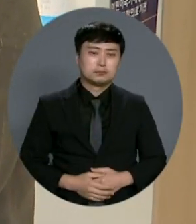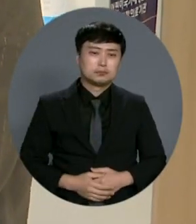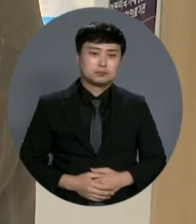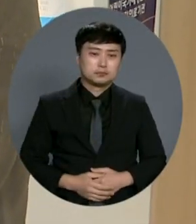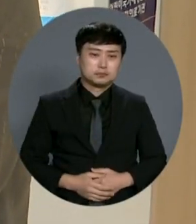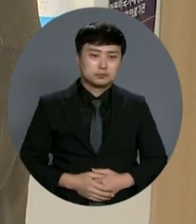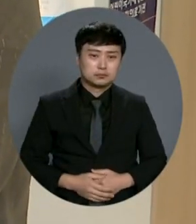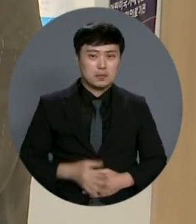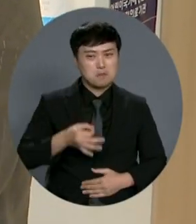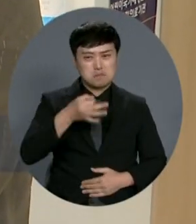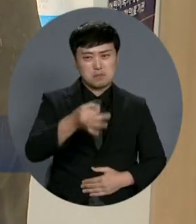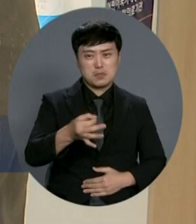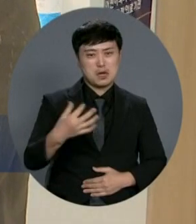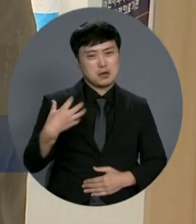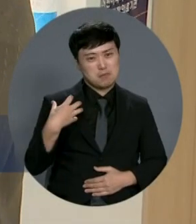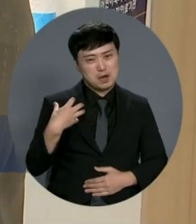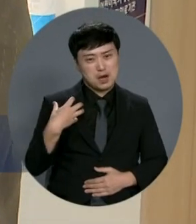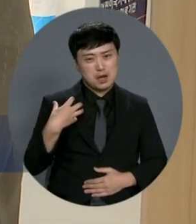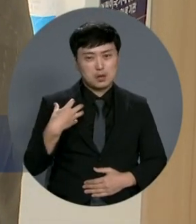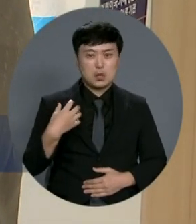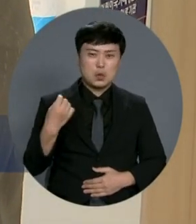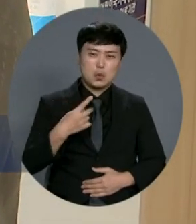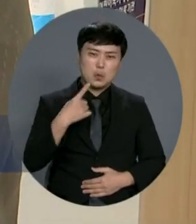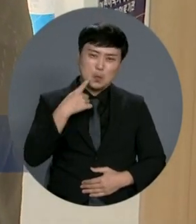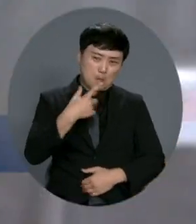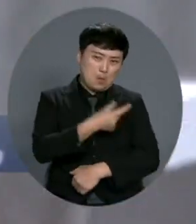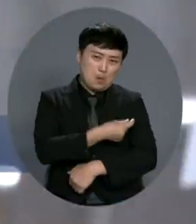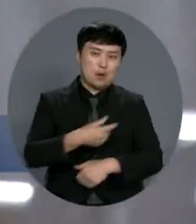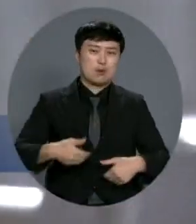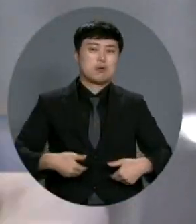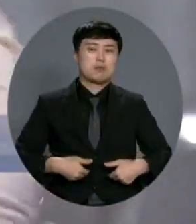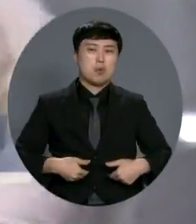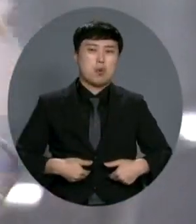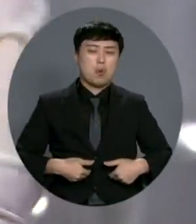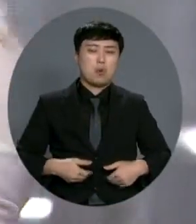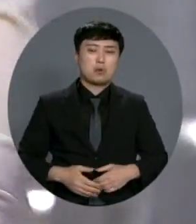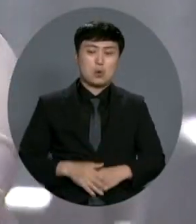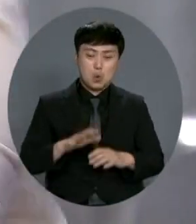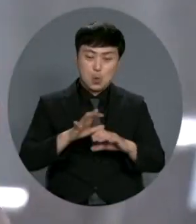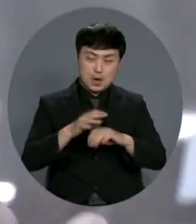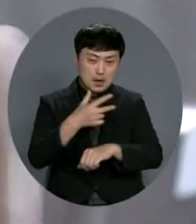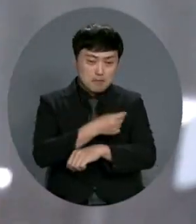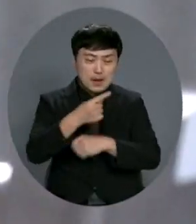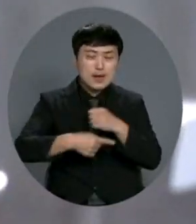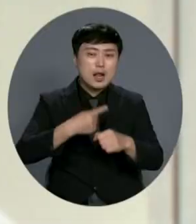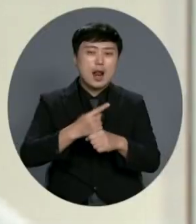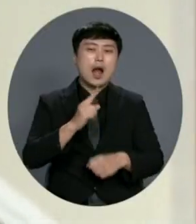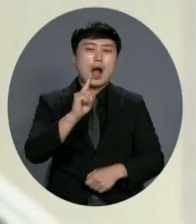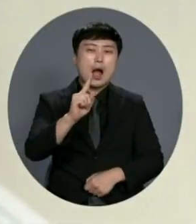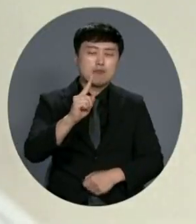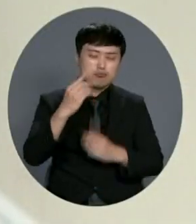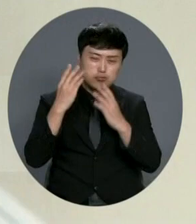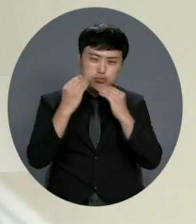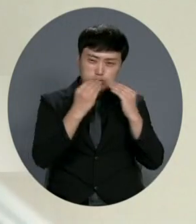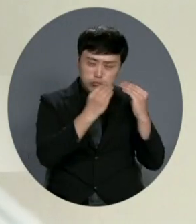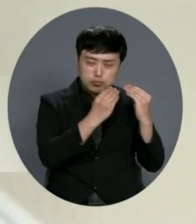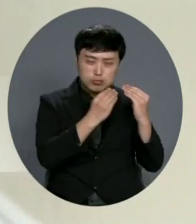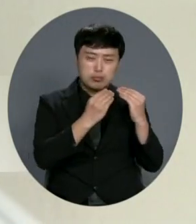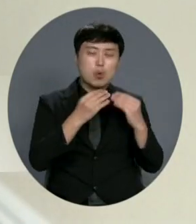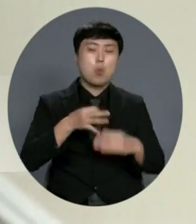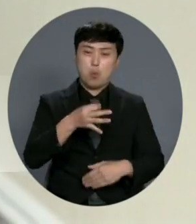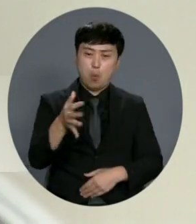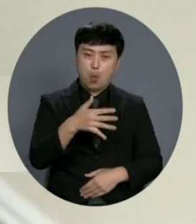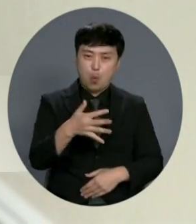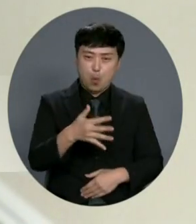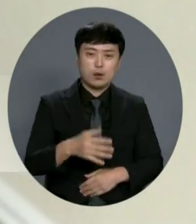왜냐하면 또 독감도 맞아야 되고 코로나 예방접종은 1년에 한 번 누구나 무료로 받을 수 있습니다